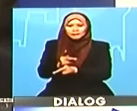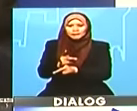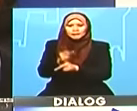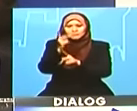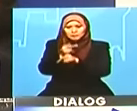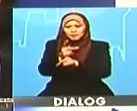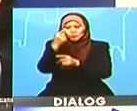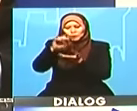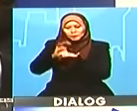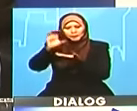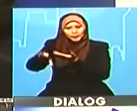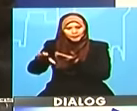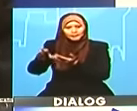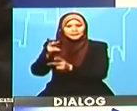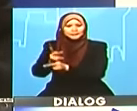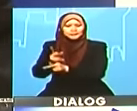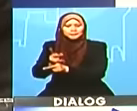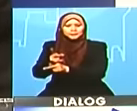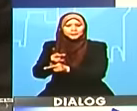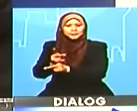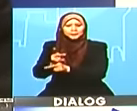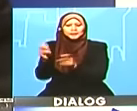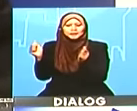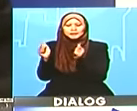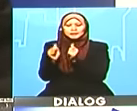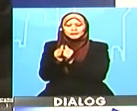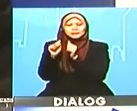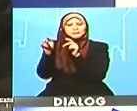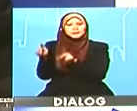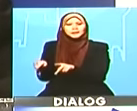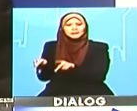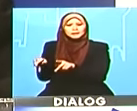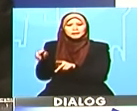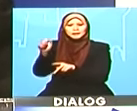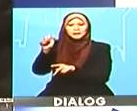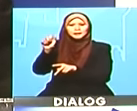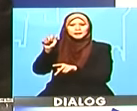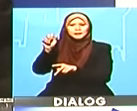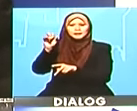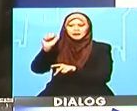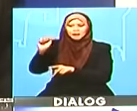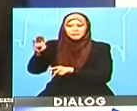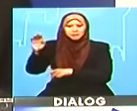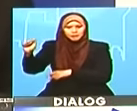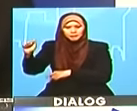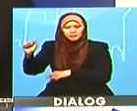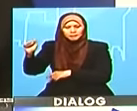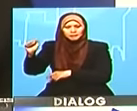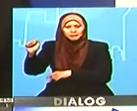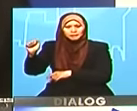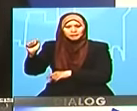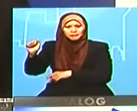Untuk pelaburan kita dengan pihak IP, atau dengan pihak abah. Kemudian kita